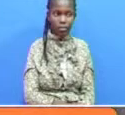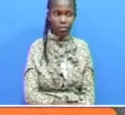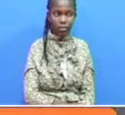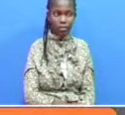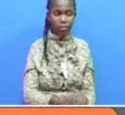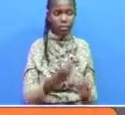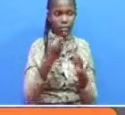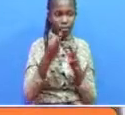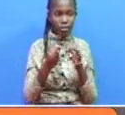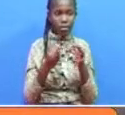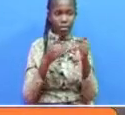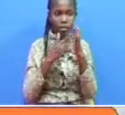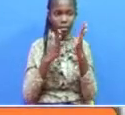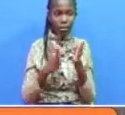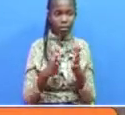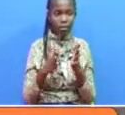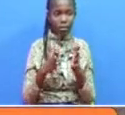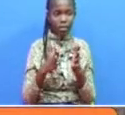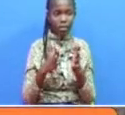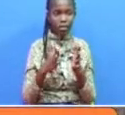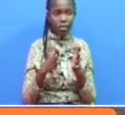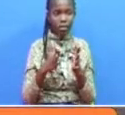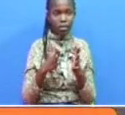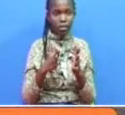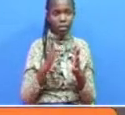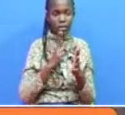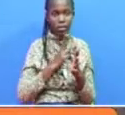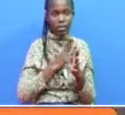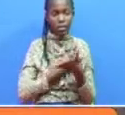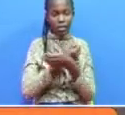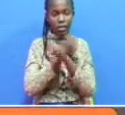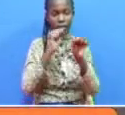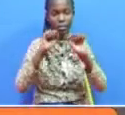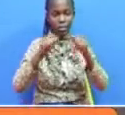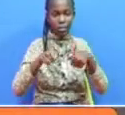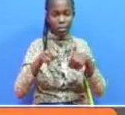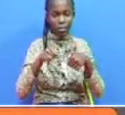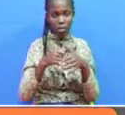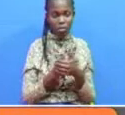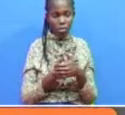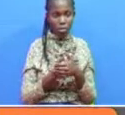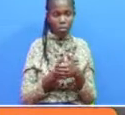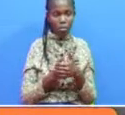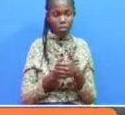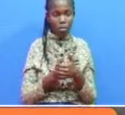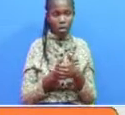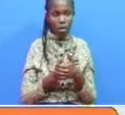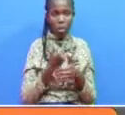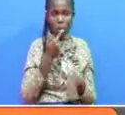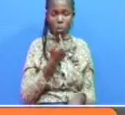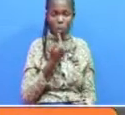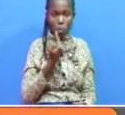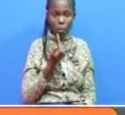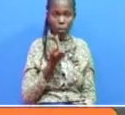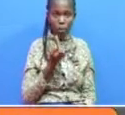Ikiwa kuna kiongozi anaweza kututua Misri atupeleke Canaan ni...